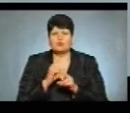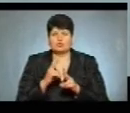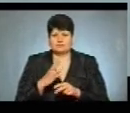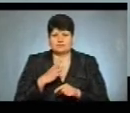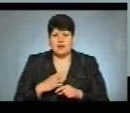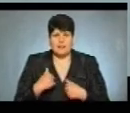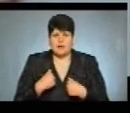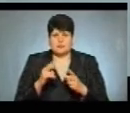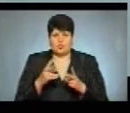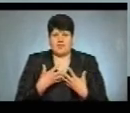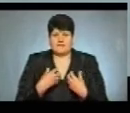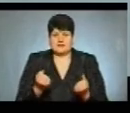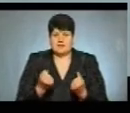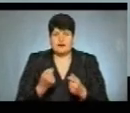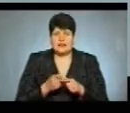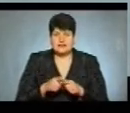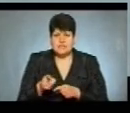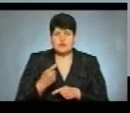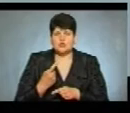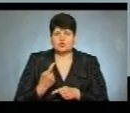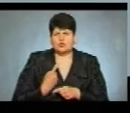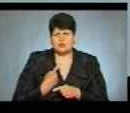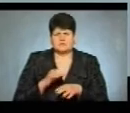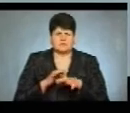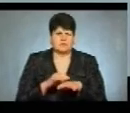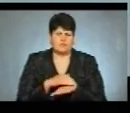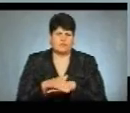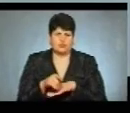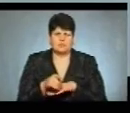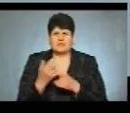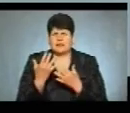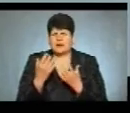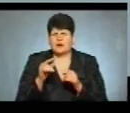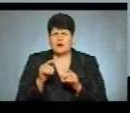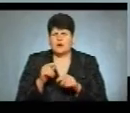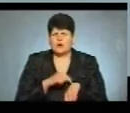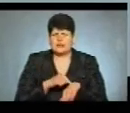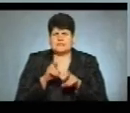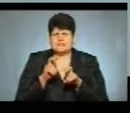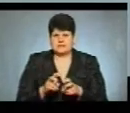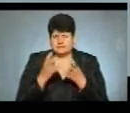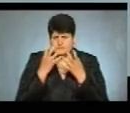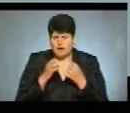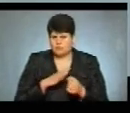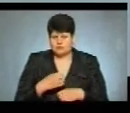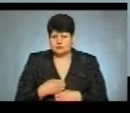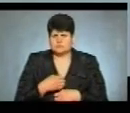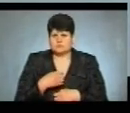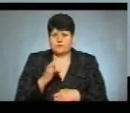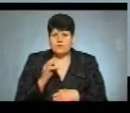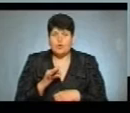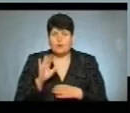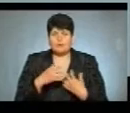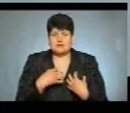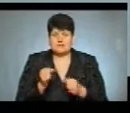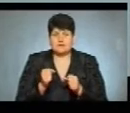нас ніхто не взяв. Але цей солдат завіз нас на якусь вулицю. Ми кілька годин сиділи в темряві, було дуже страшно. Потім нас